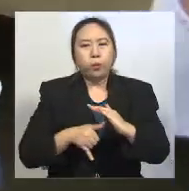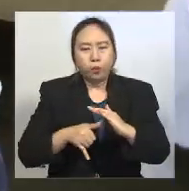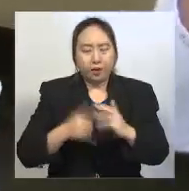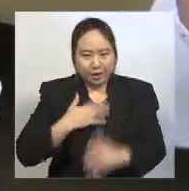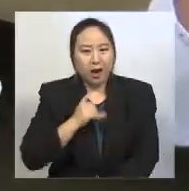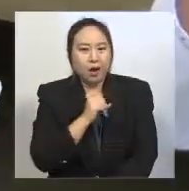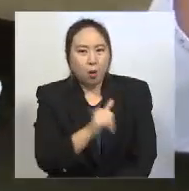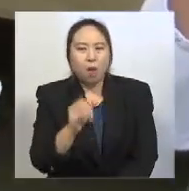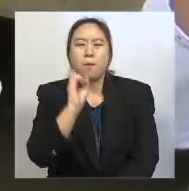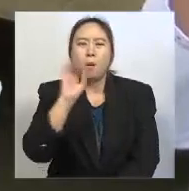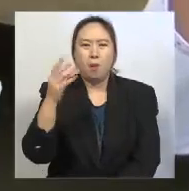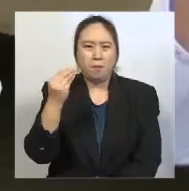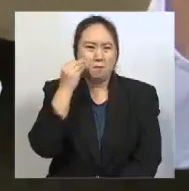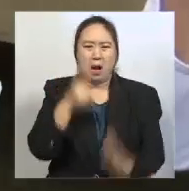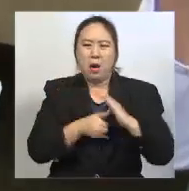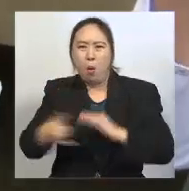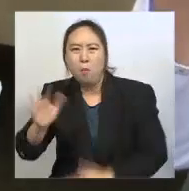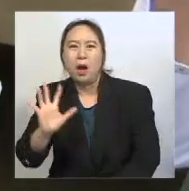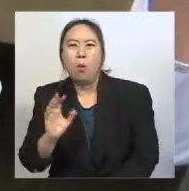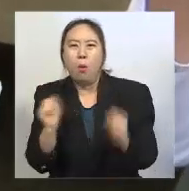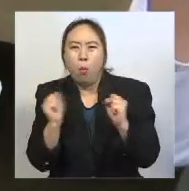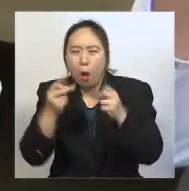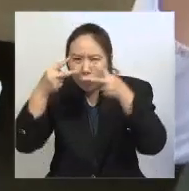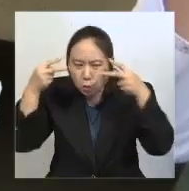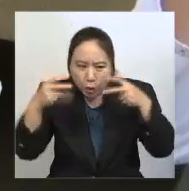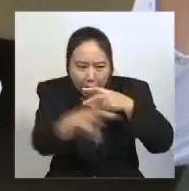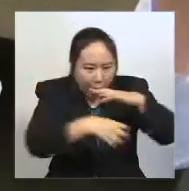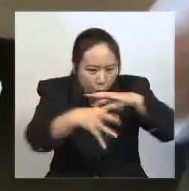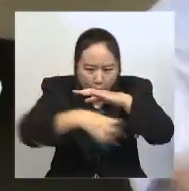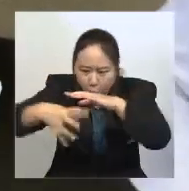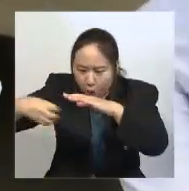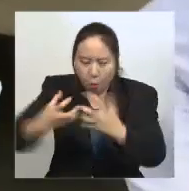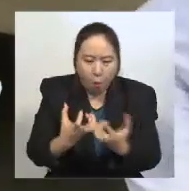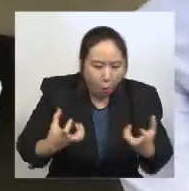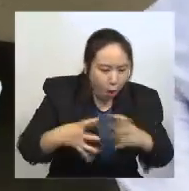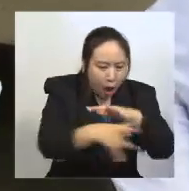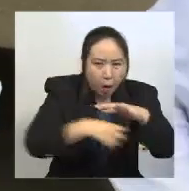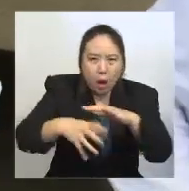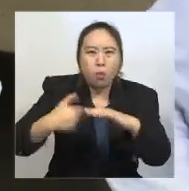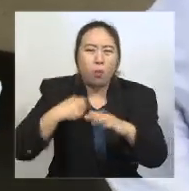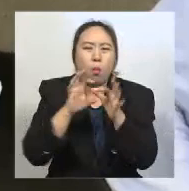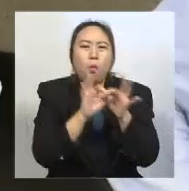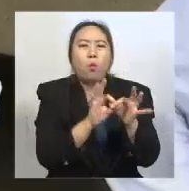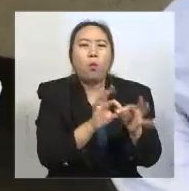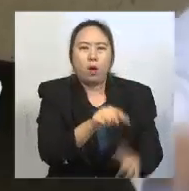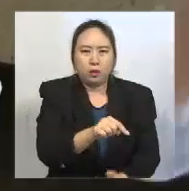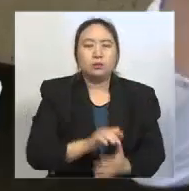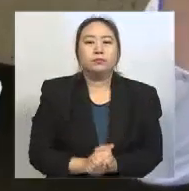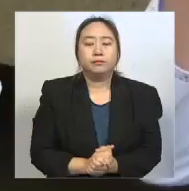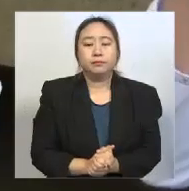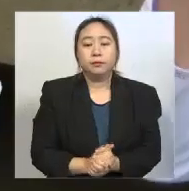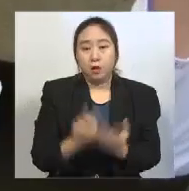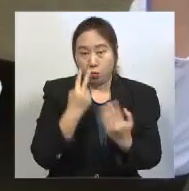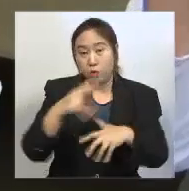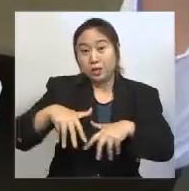บอกว่าไม่กล้าออกจากพื้นที่เพราะว่ากลัวโจรขโมยที่จะเข้ามาฉวยโอกาสในช่วงเวลาเกิดภัยพิบัติแบบนี้นะคะเดี๋ยวเราไปฟังเสียง